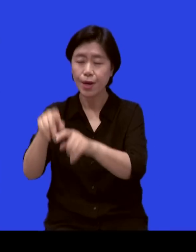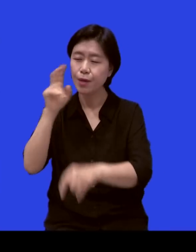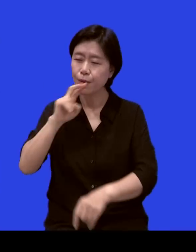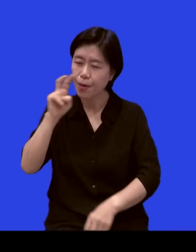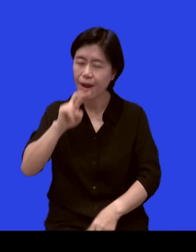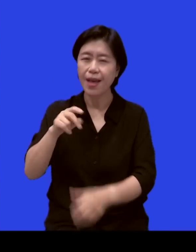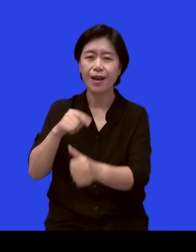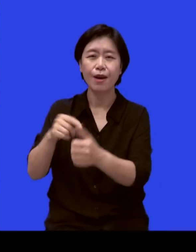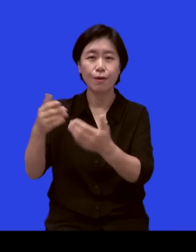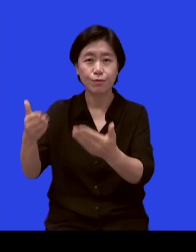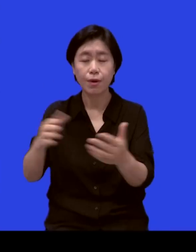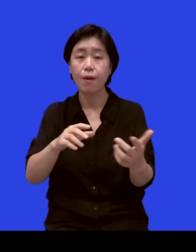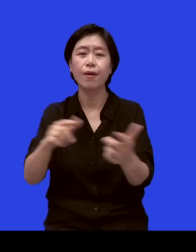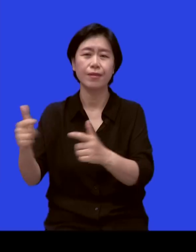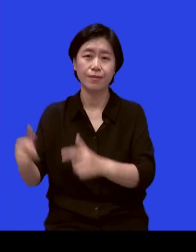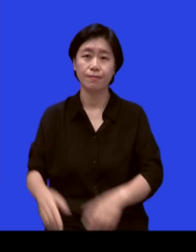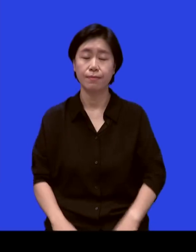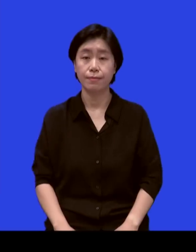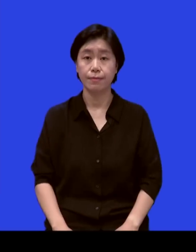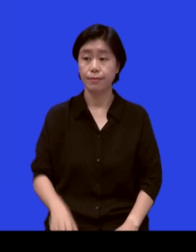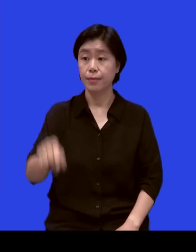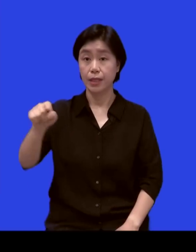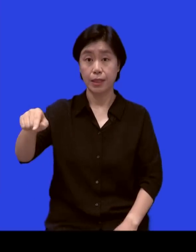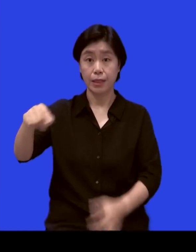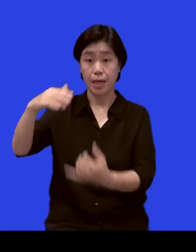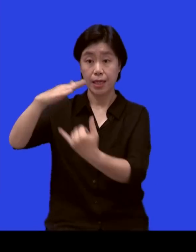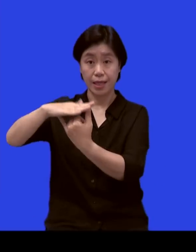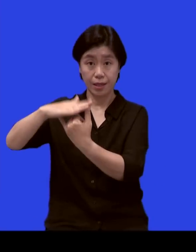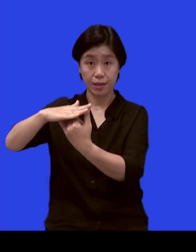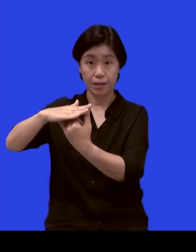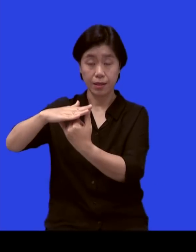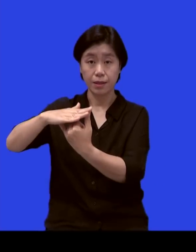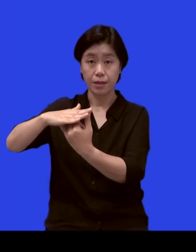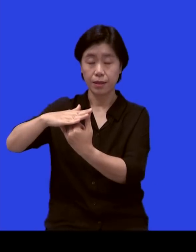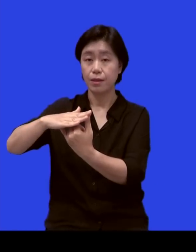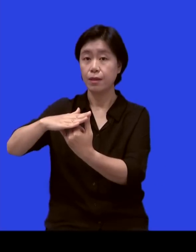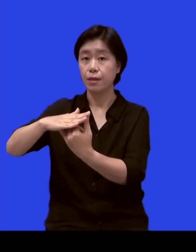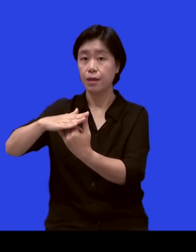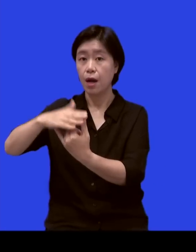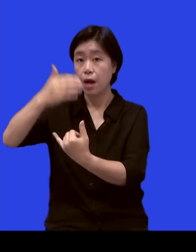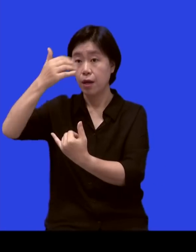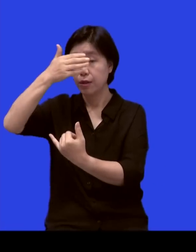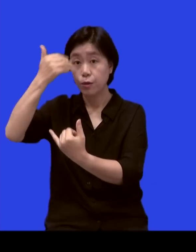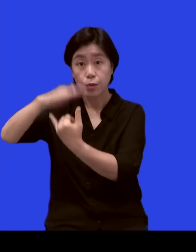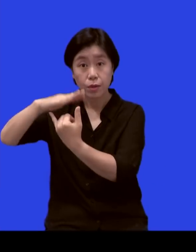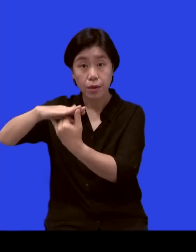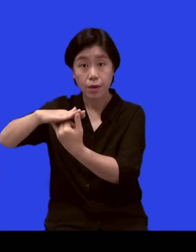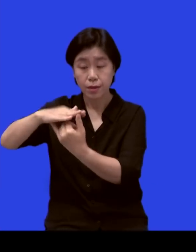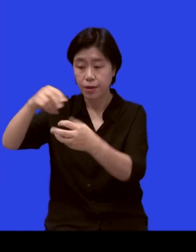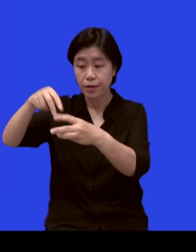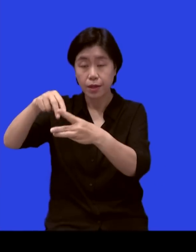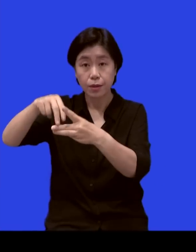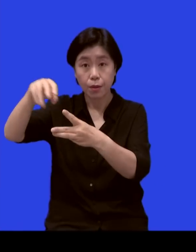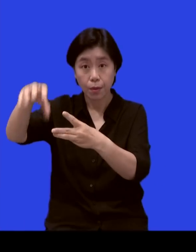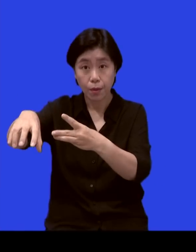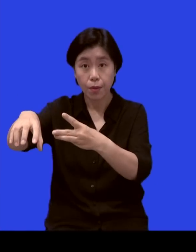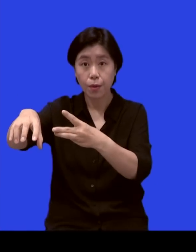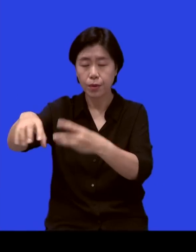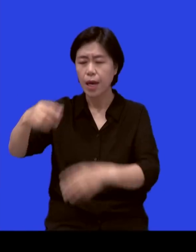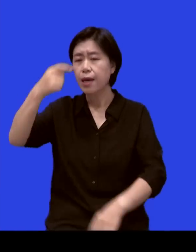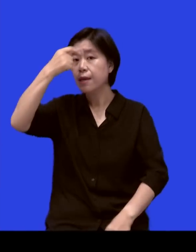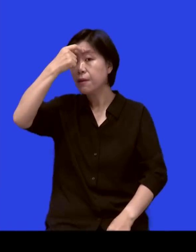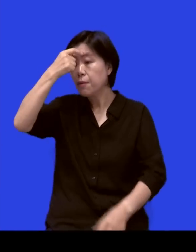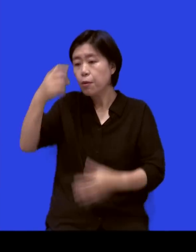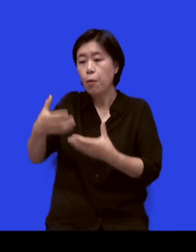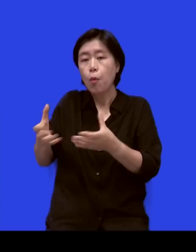노래 불러. 왜냐면 거기가 단체가 거기 기독교 단체에서 하는 거지만 네. 그 복음을 전하면 안 돼요. 왜냐면 그 아이들이